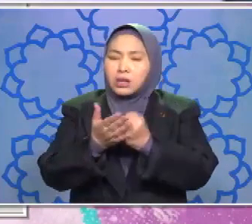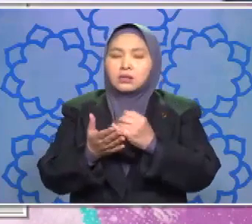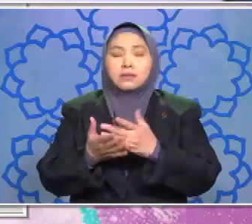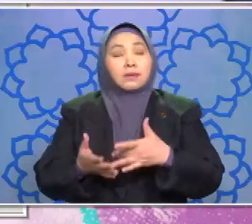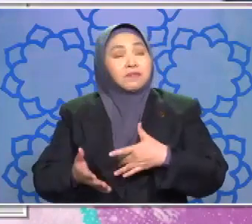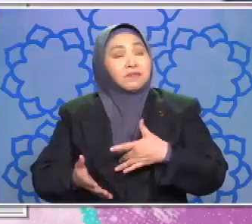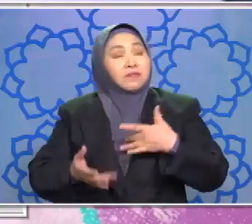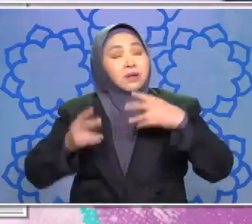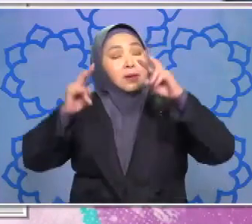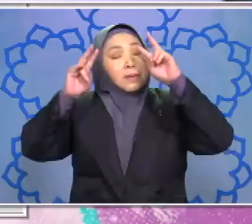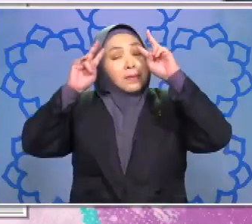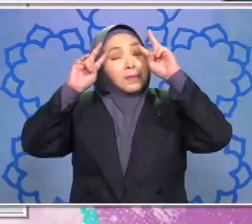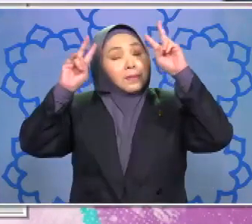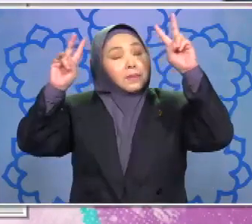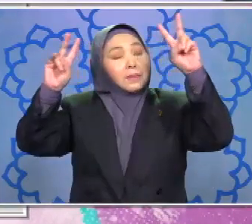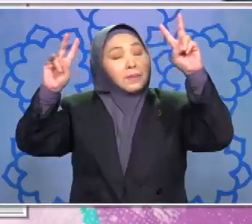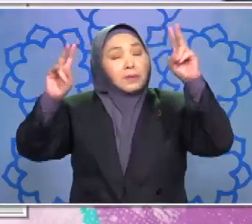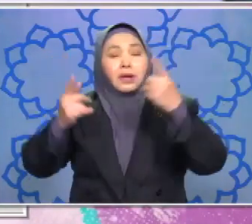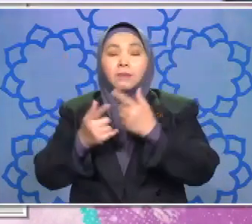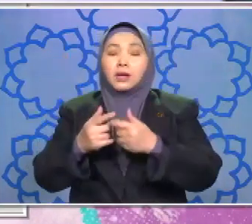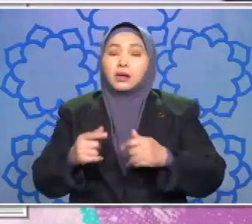يَخْسِفَ اللَّهُ بِهِمُ